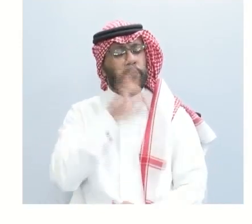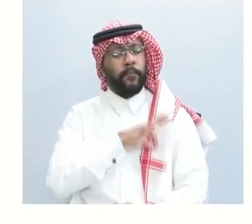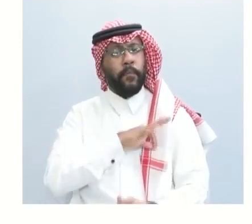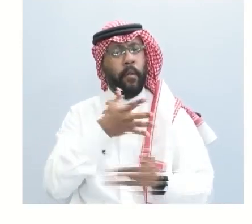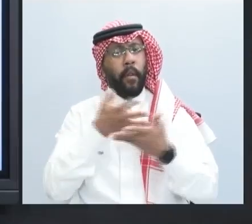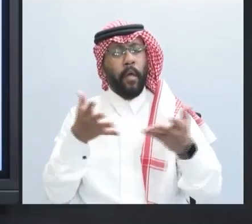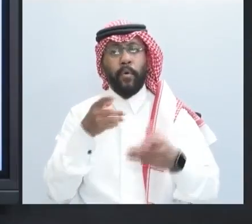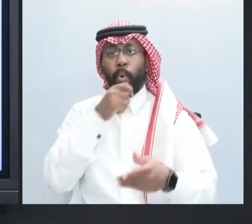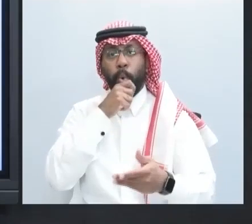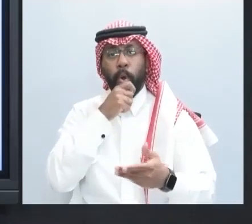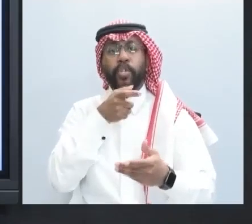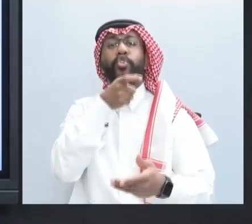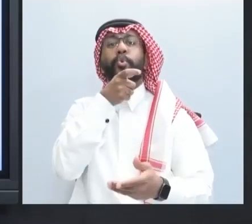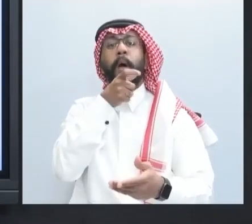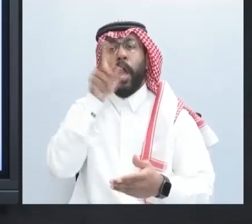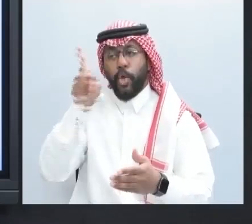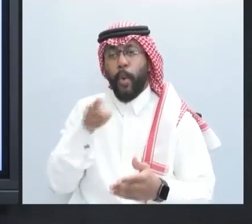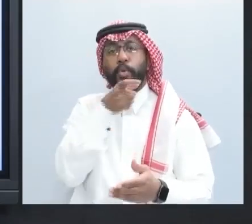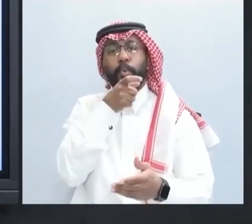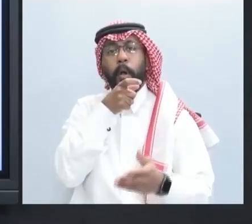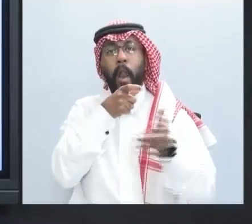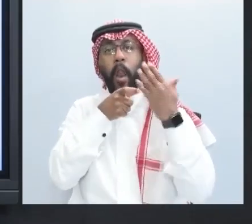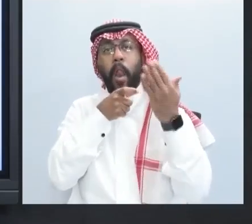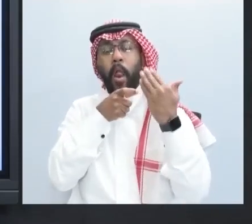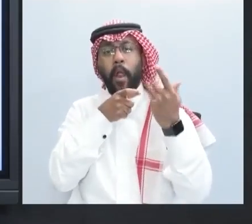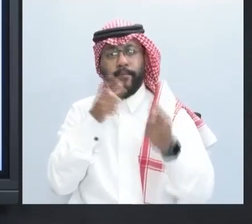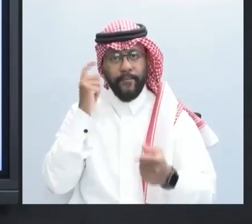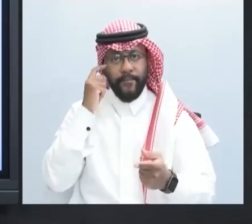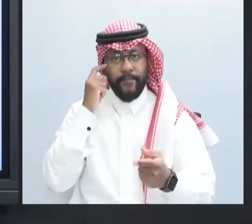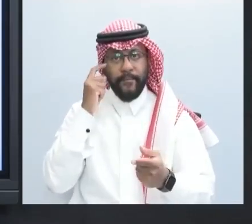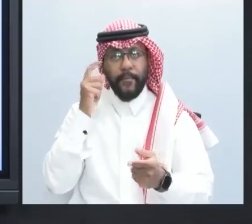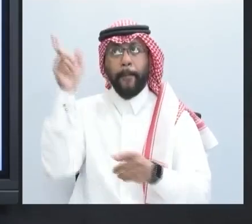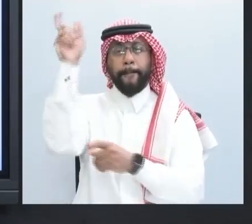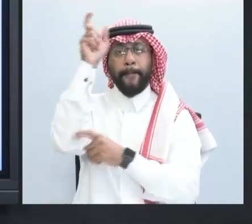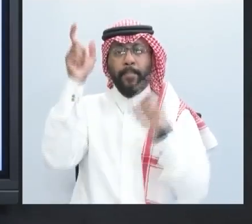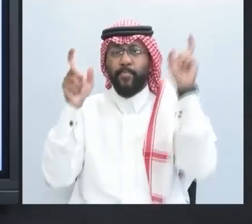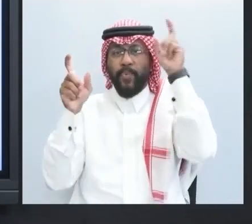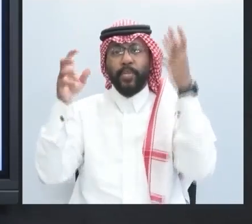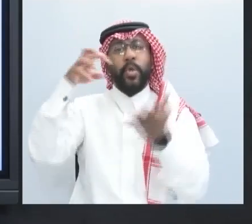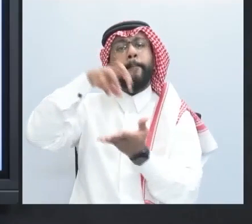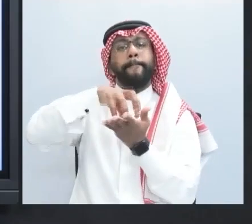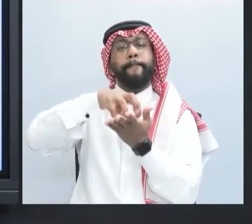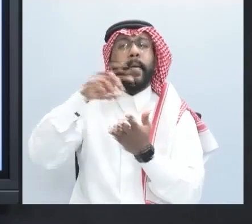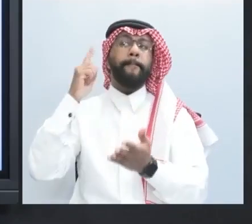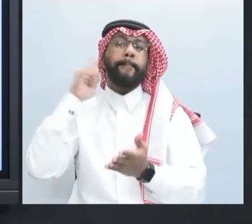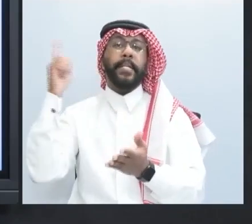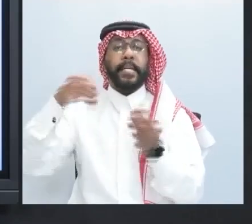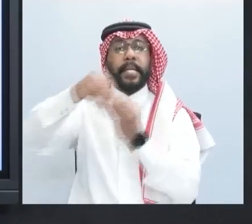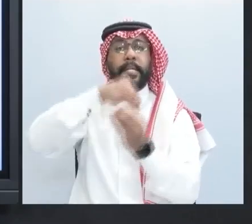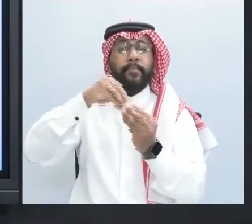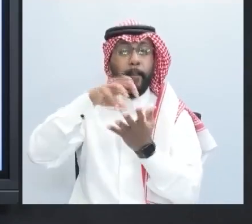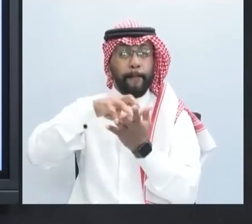التي تجعل خطبه الجمعه في الحرمين الشريفين مشوقه وعظيمه النفع اذا في ضم مهارات الخطاب والقاء حدد